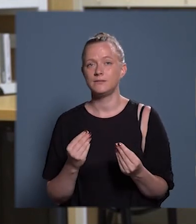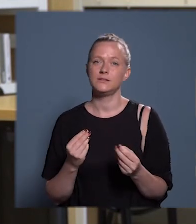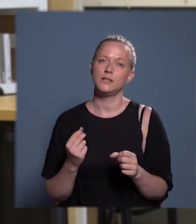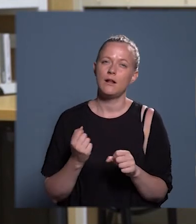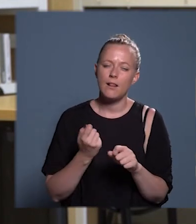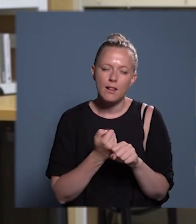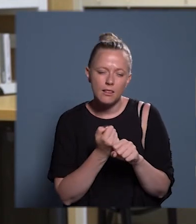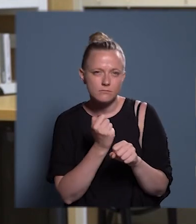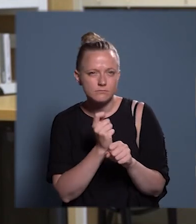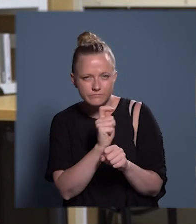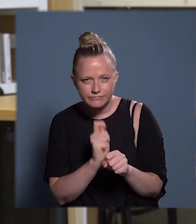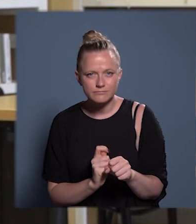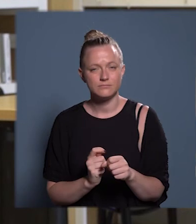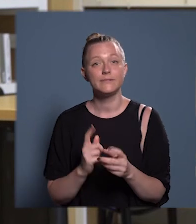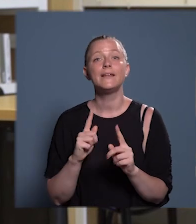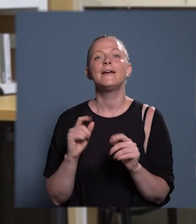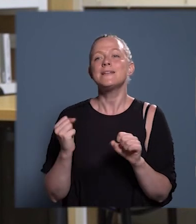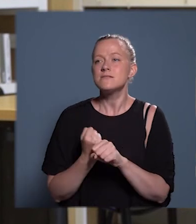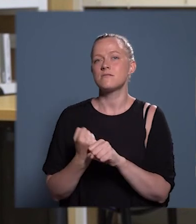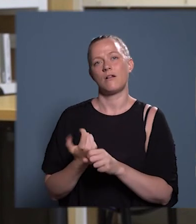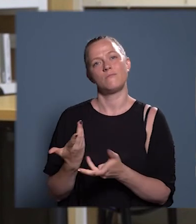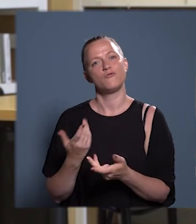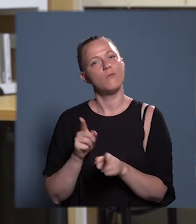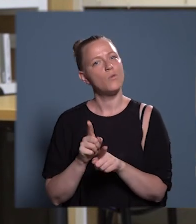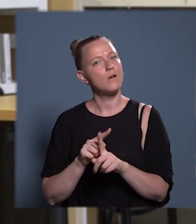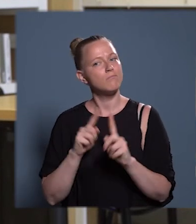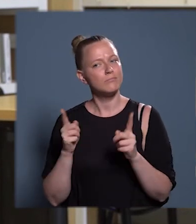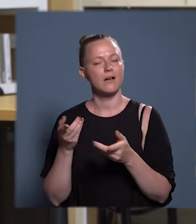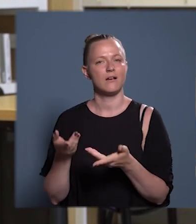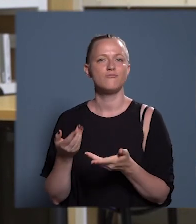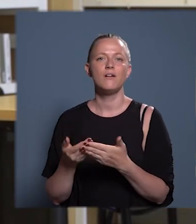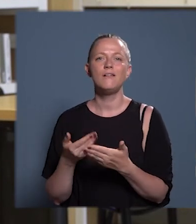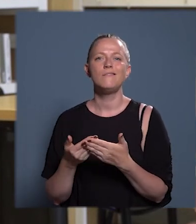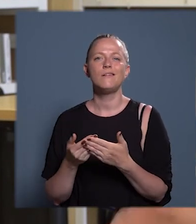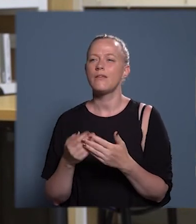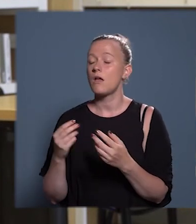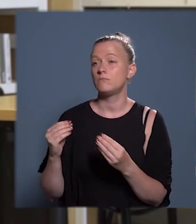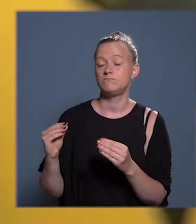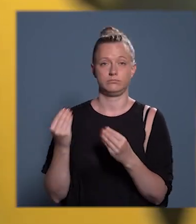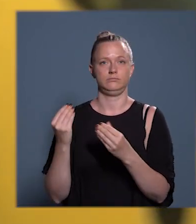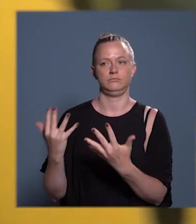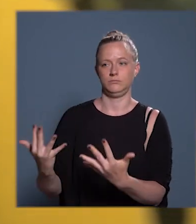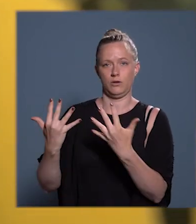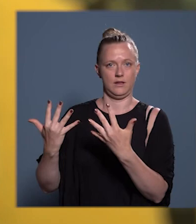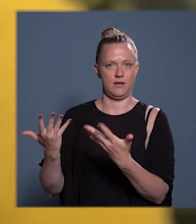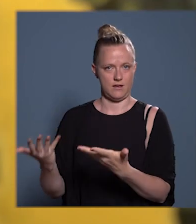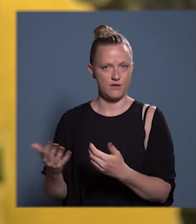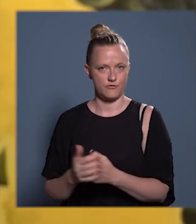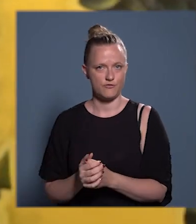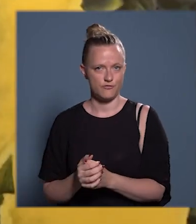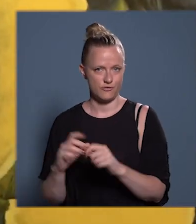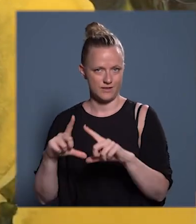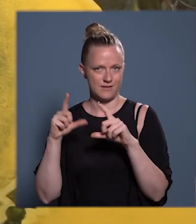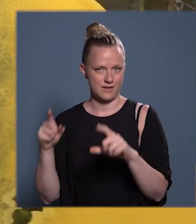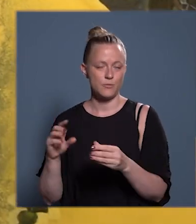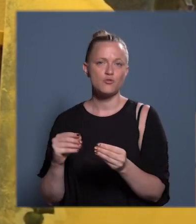de sokkal izgalmasabb, mikor hogy legyen egy ütése egy képnek.